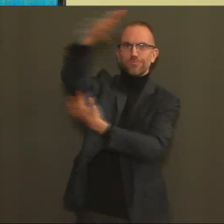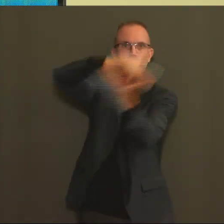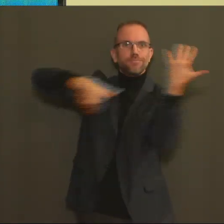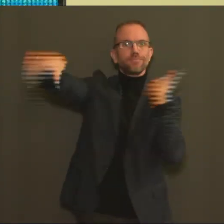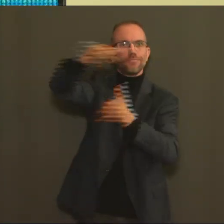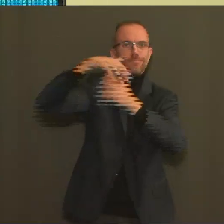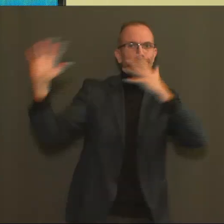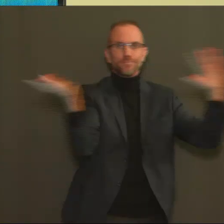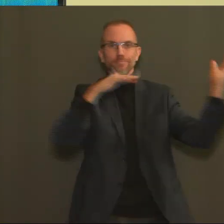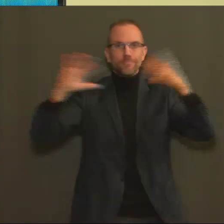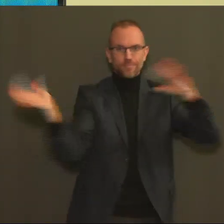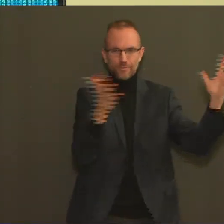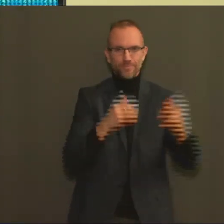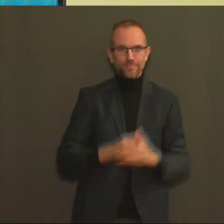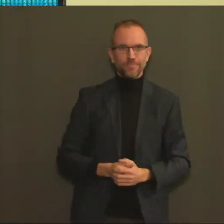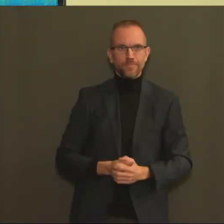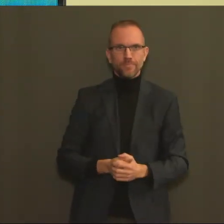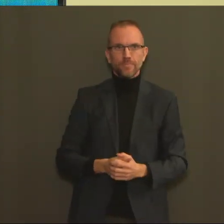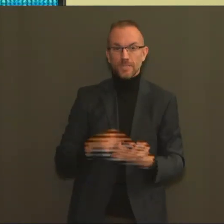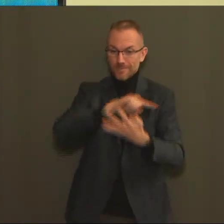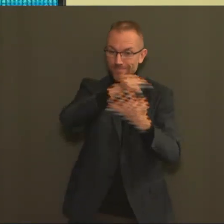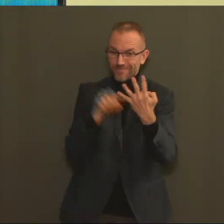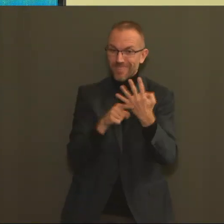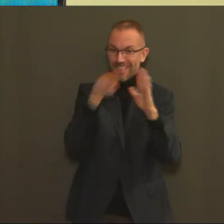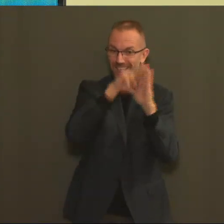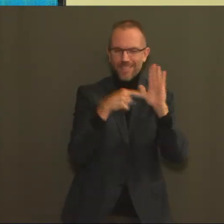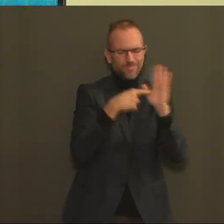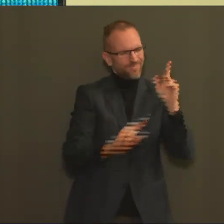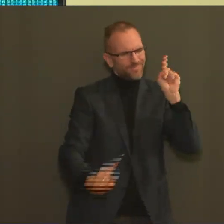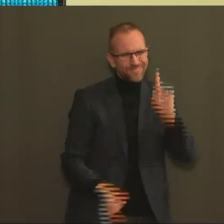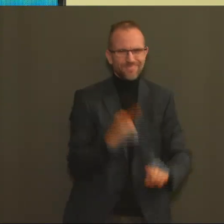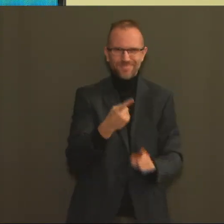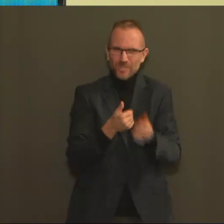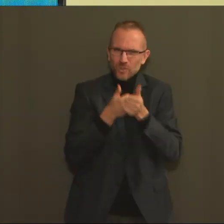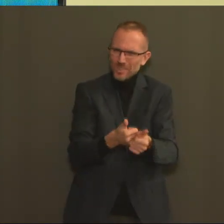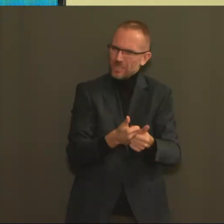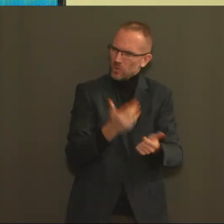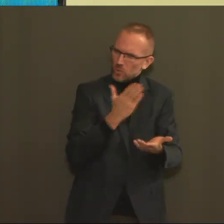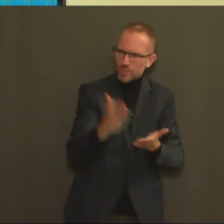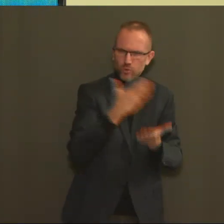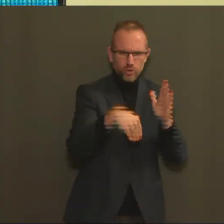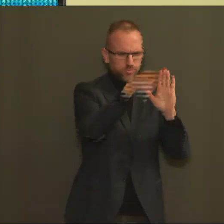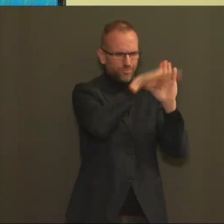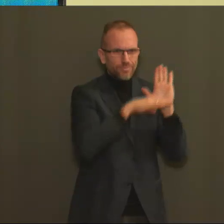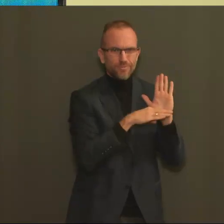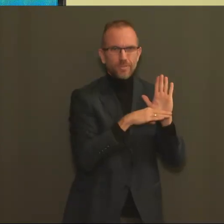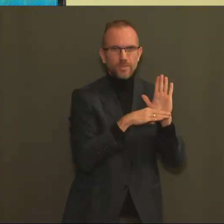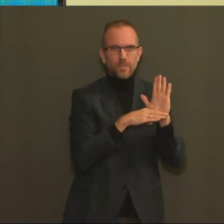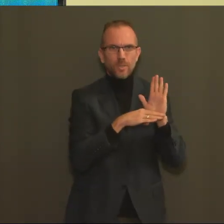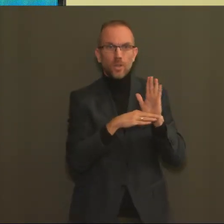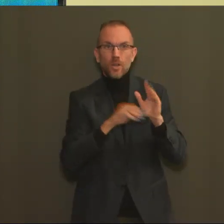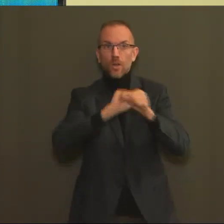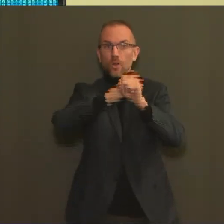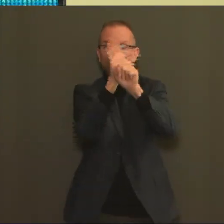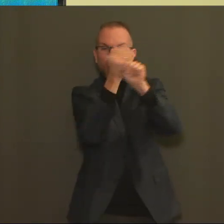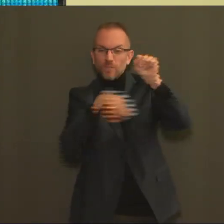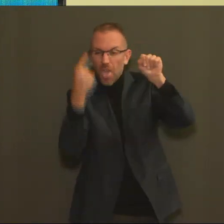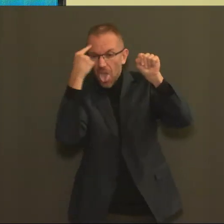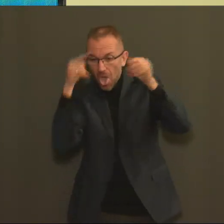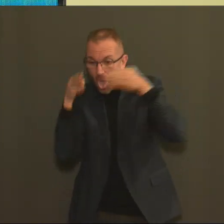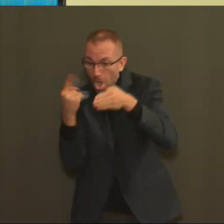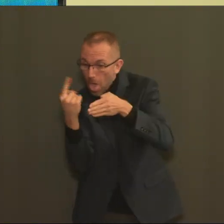zone via de toestellen zoals een tutsi geesten velle led jaar door duurtest dingen die tracing